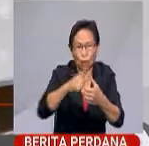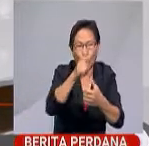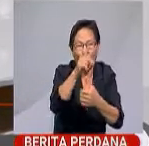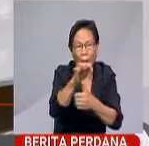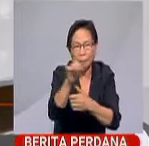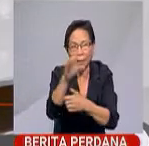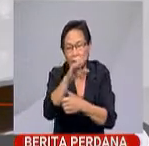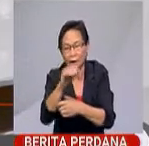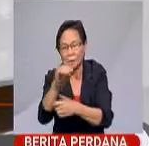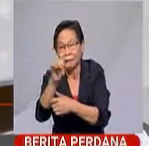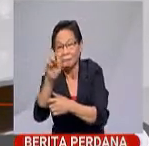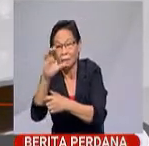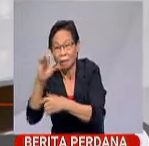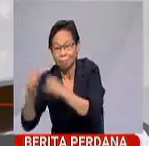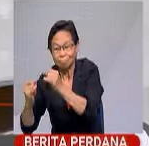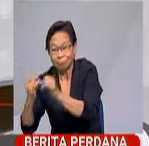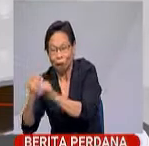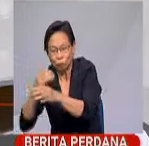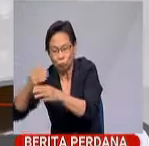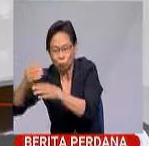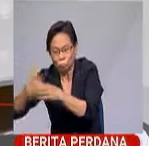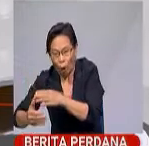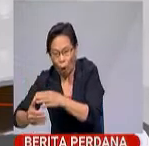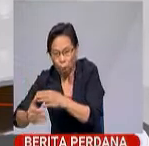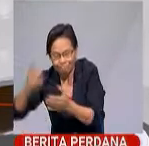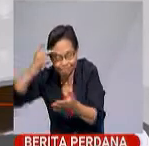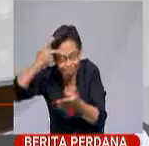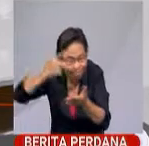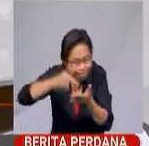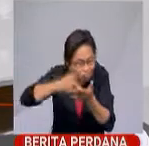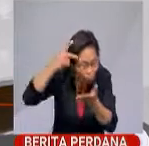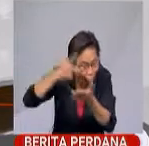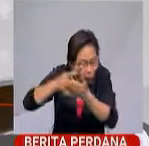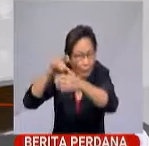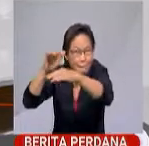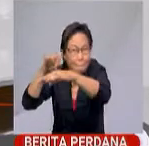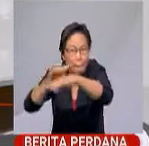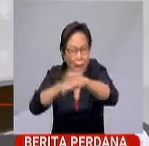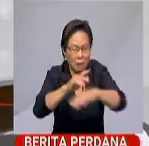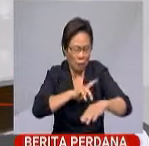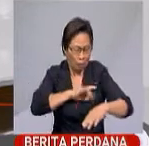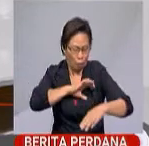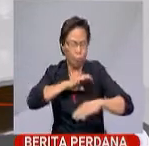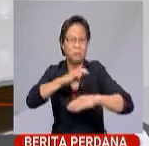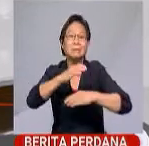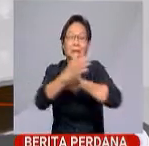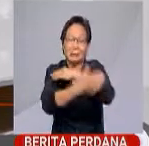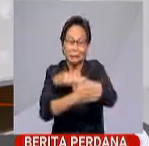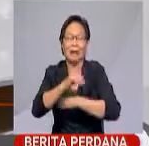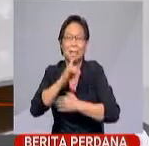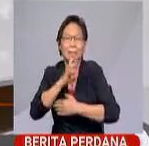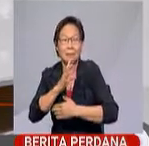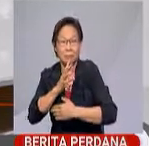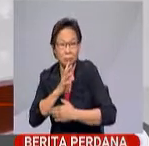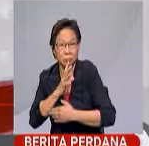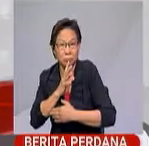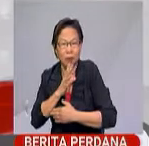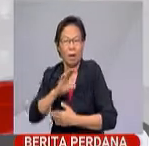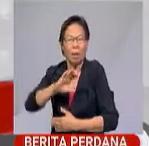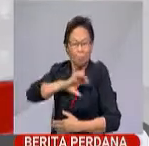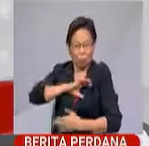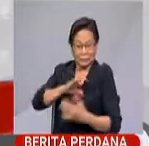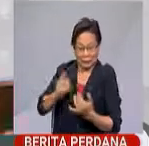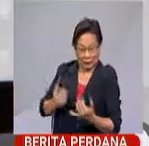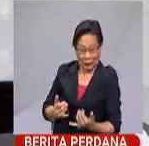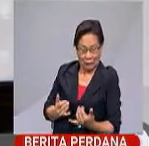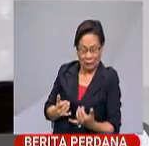dan SRC International setelah mereka dikenal pasti. Menurut Ketua Polis Negara Tan Sri Abdul Hamid Badur, pihak polis